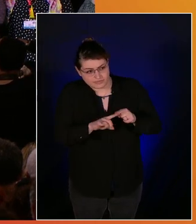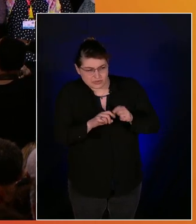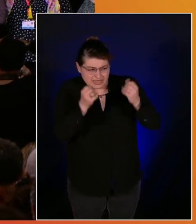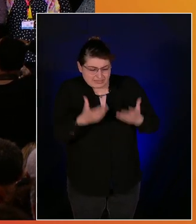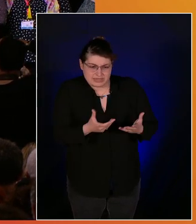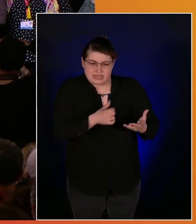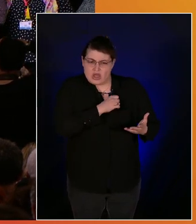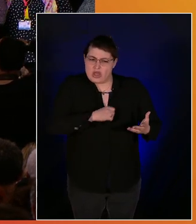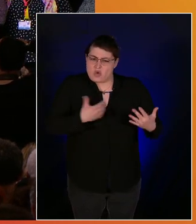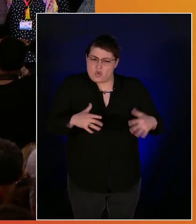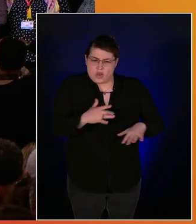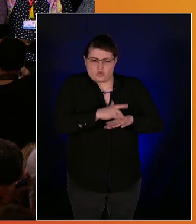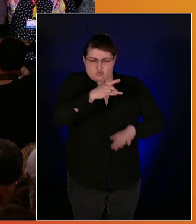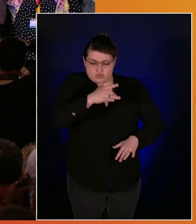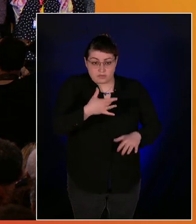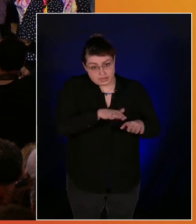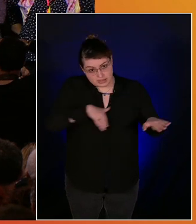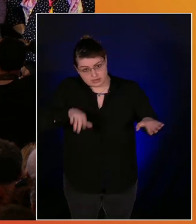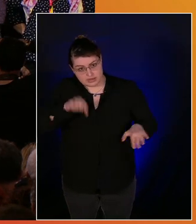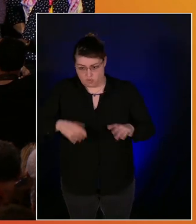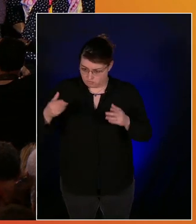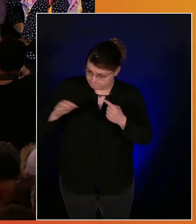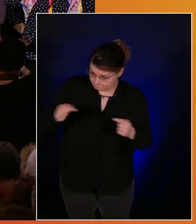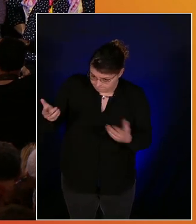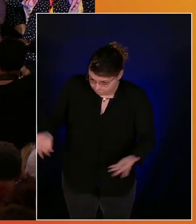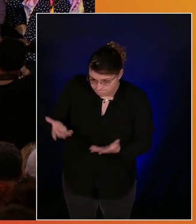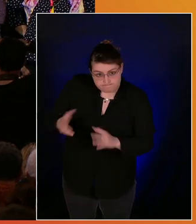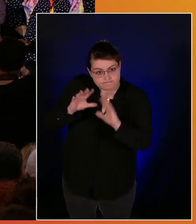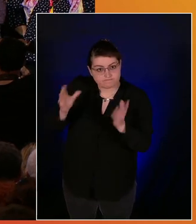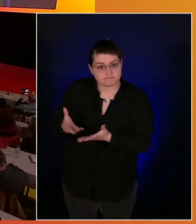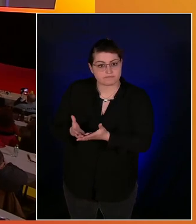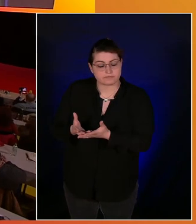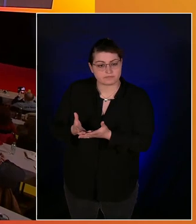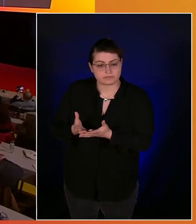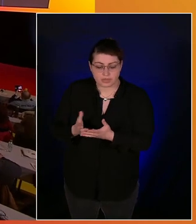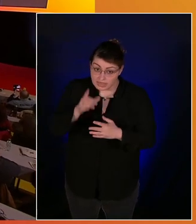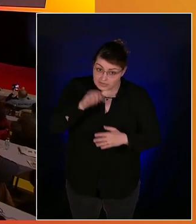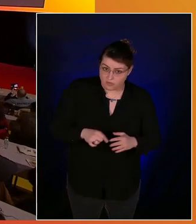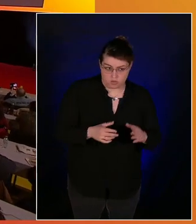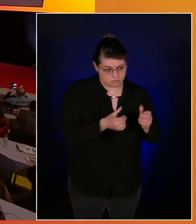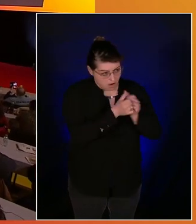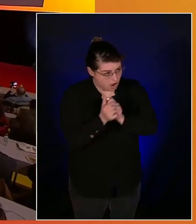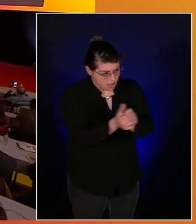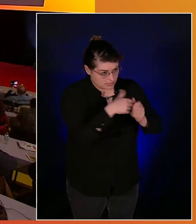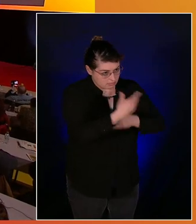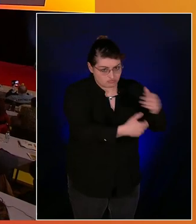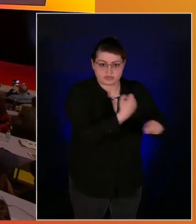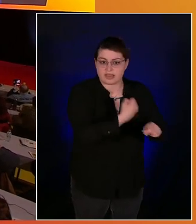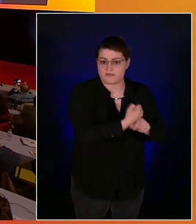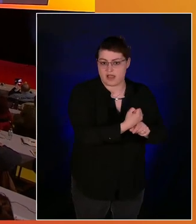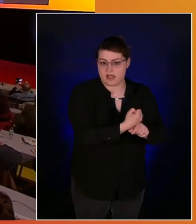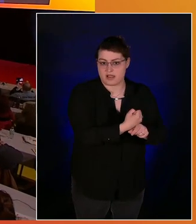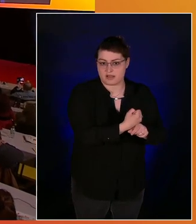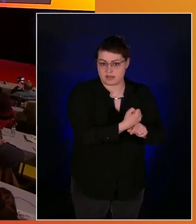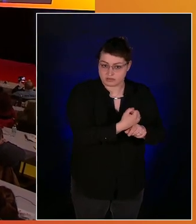ça passe d'abord par notre culture des débats. Il faut qu'on réapprenne à travailler tous et toutes ensemble, à l'image